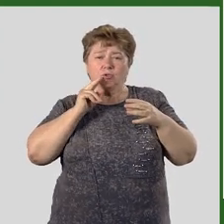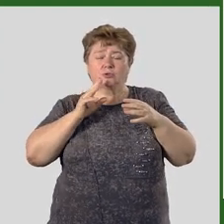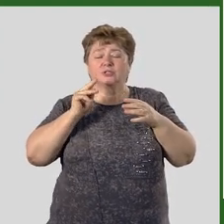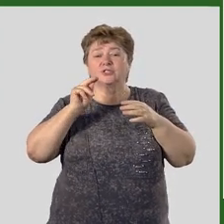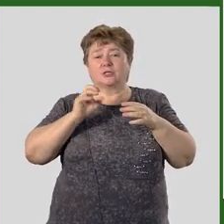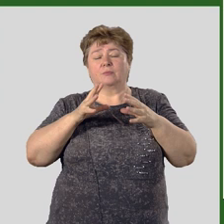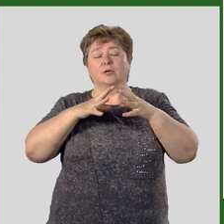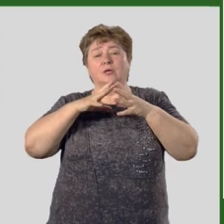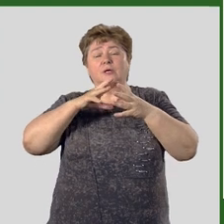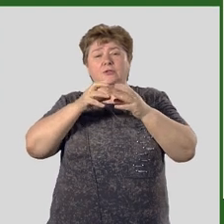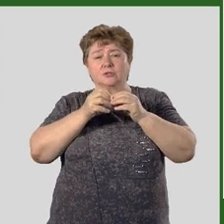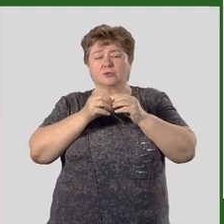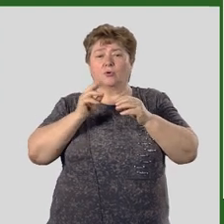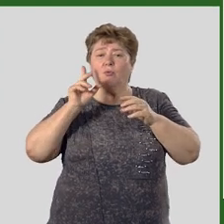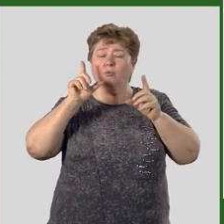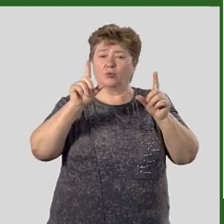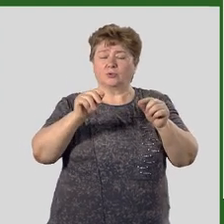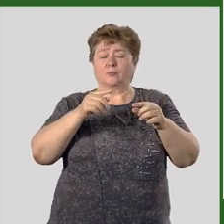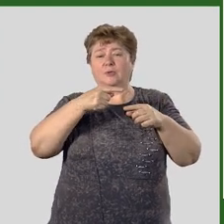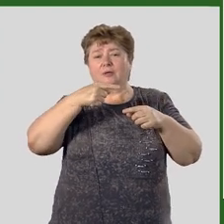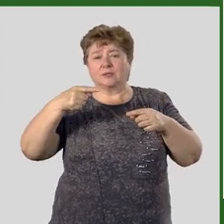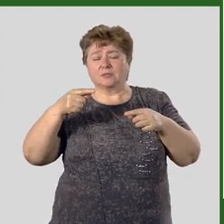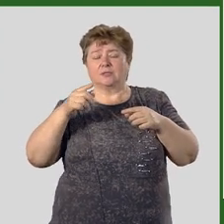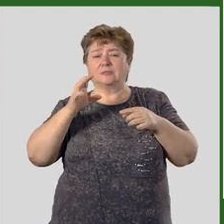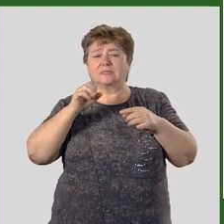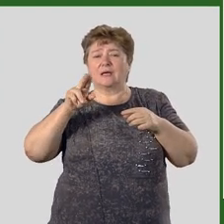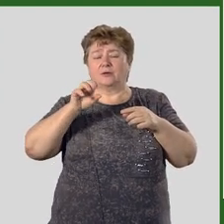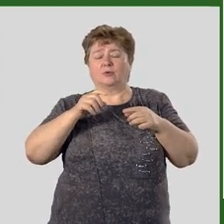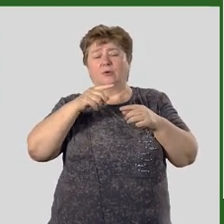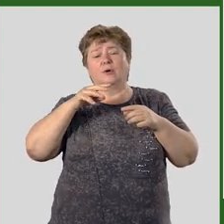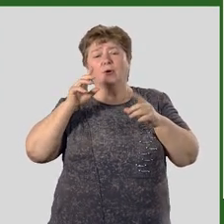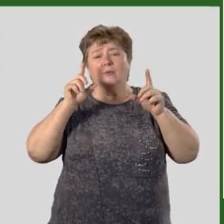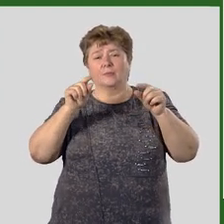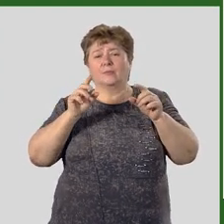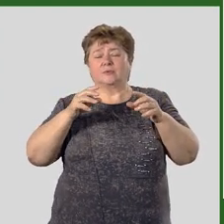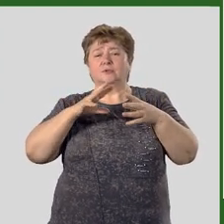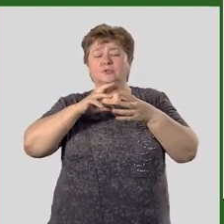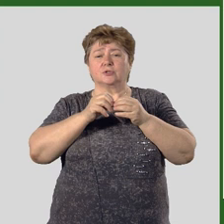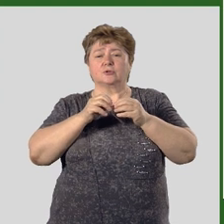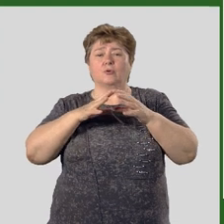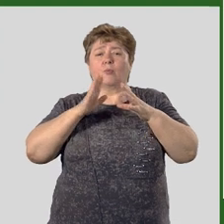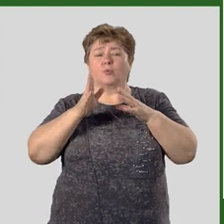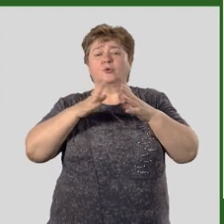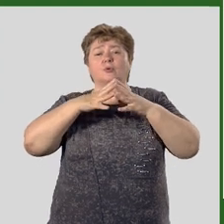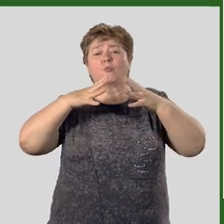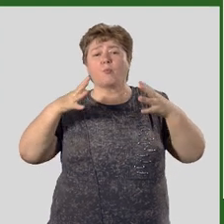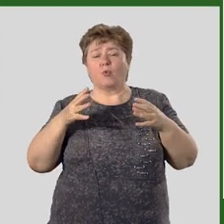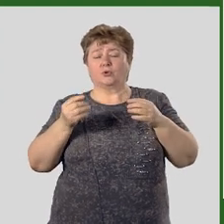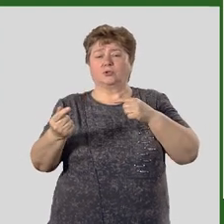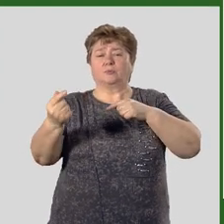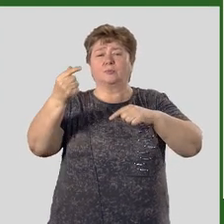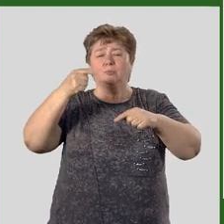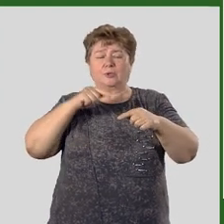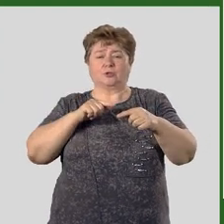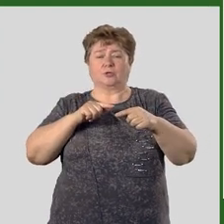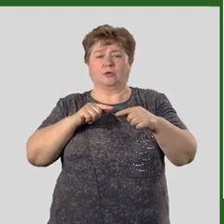число отъезжающих. При отрицательной сальдомиграции число отъезжающих будет больше числа